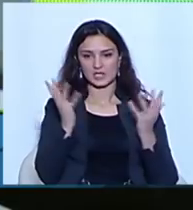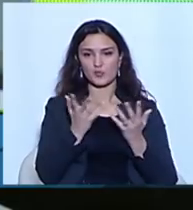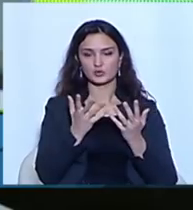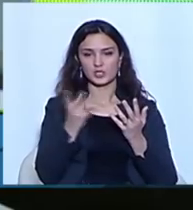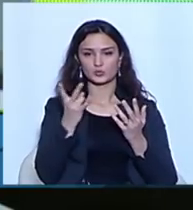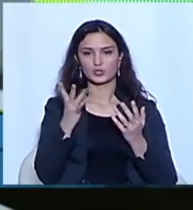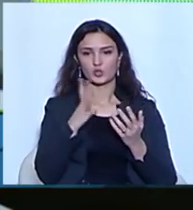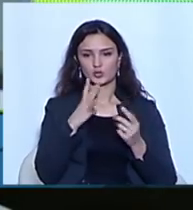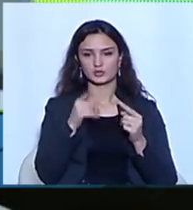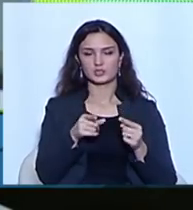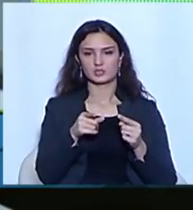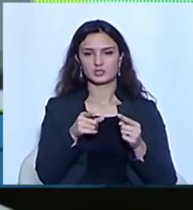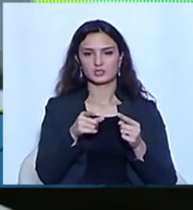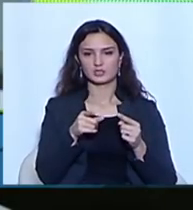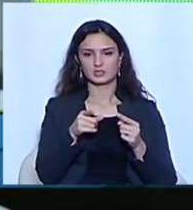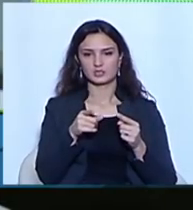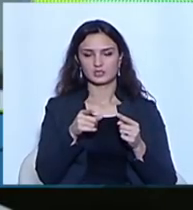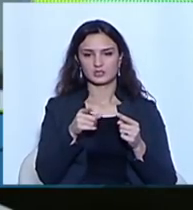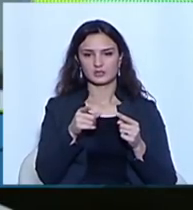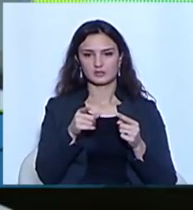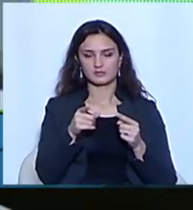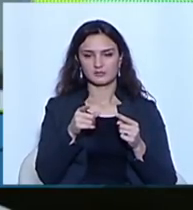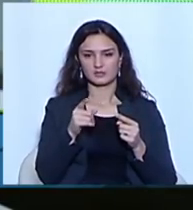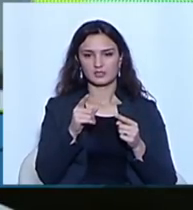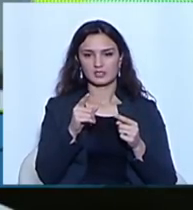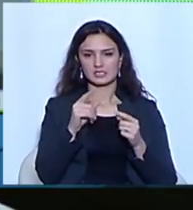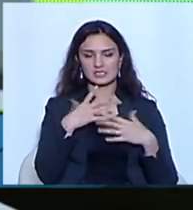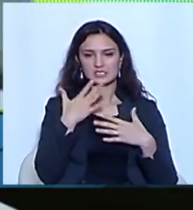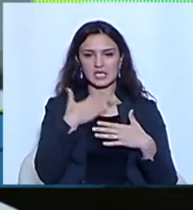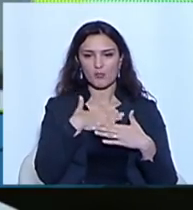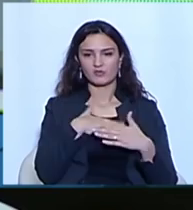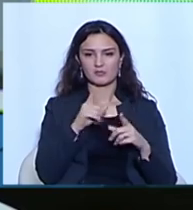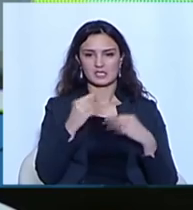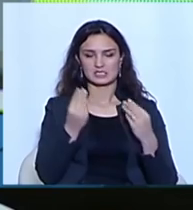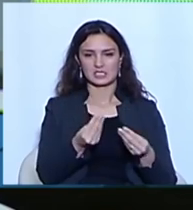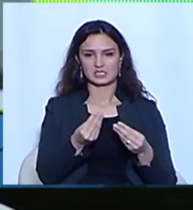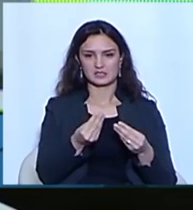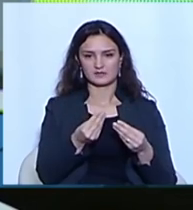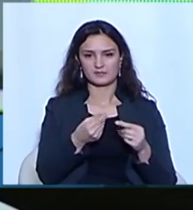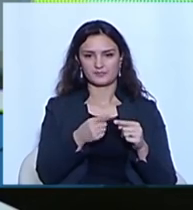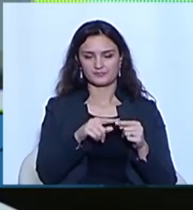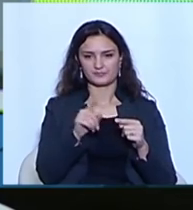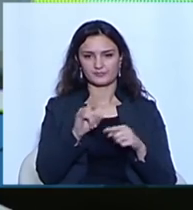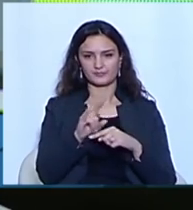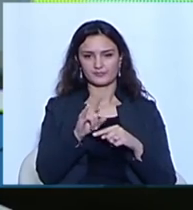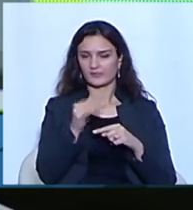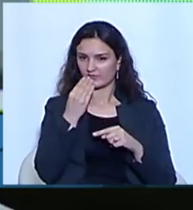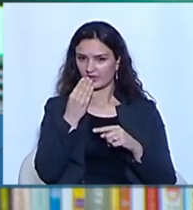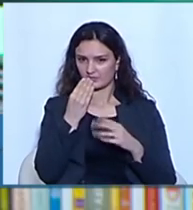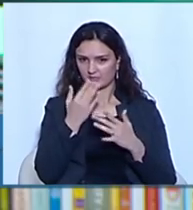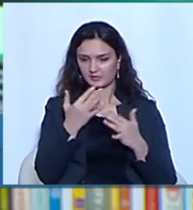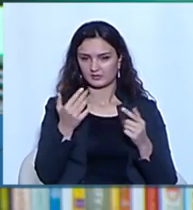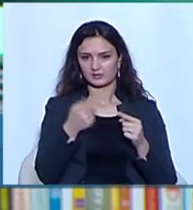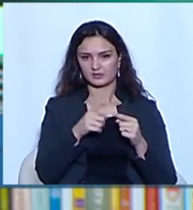გარემოდან უნდა გქონდეს წამხალისებელი, მასტიმულირებელი და სიამოვნების მომნიჭებელი. იგივე რაღაც აქვს კვებას, ან